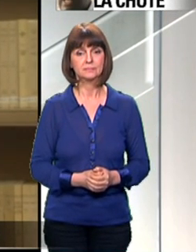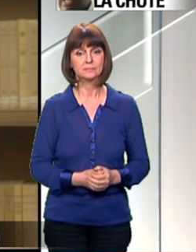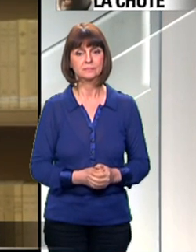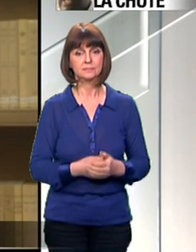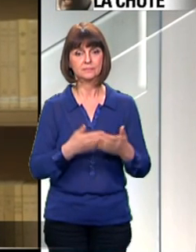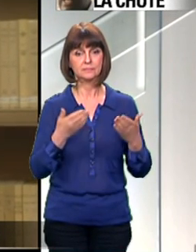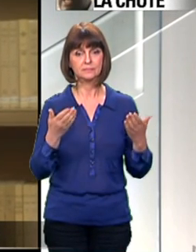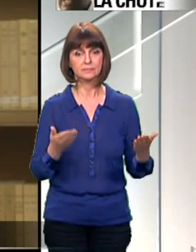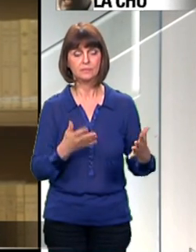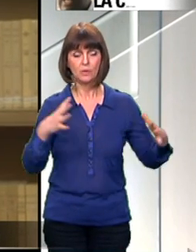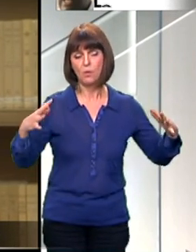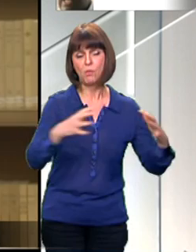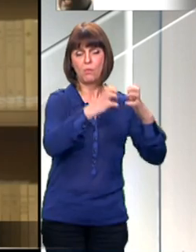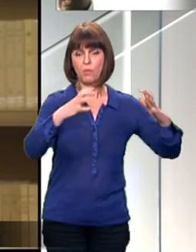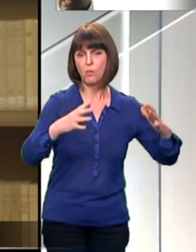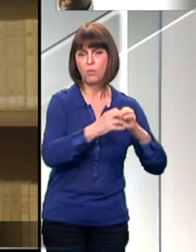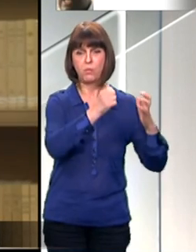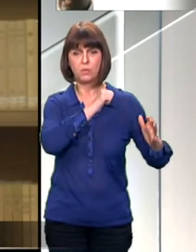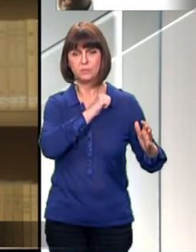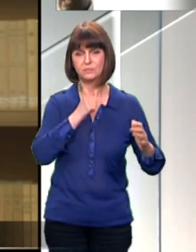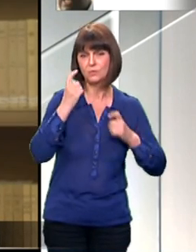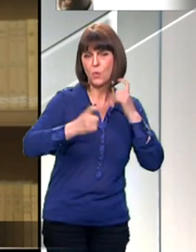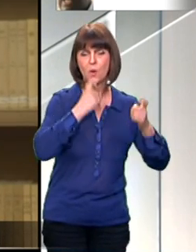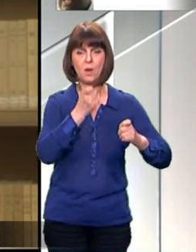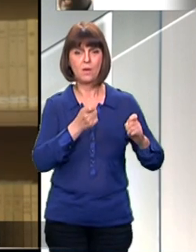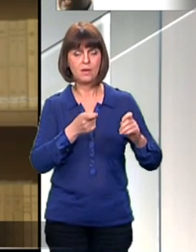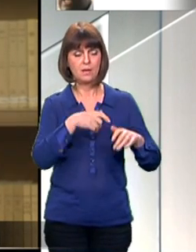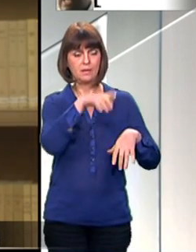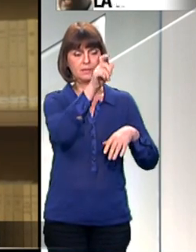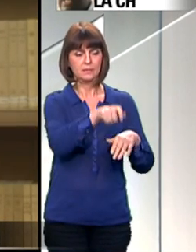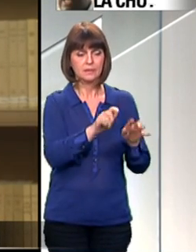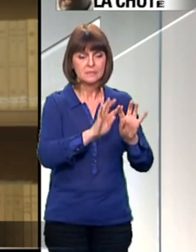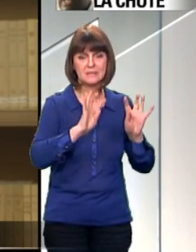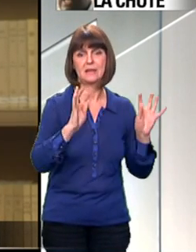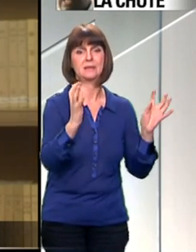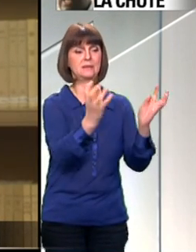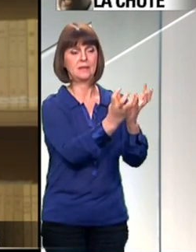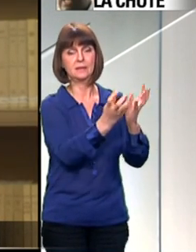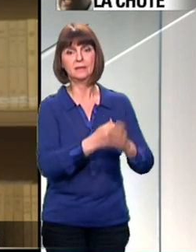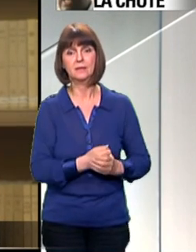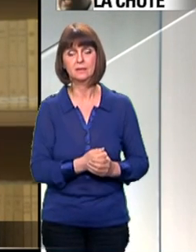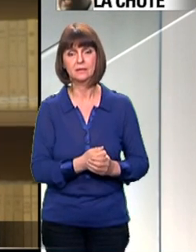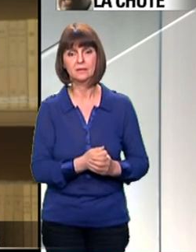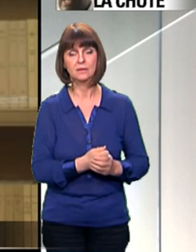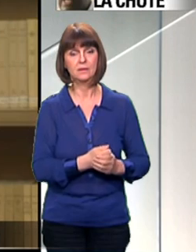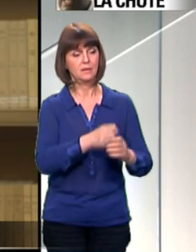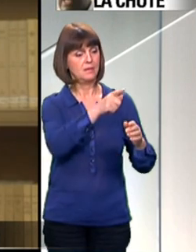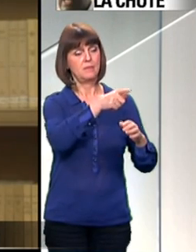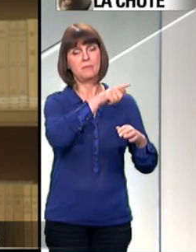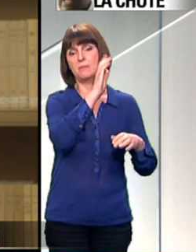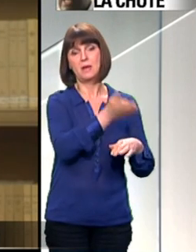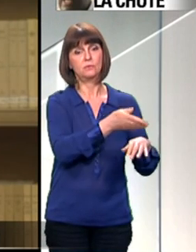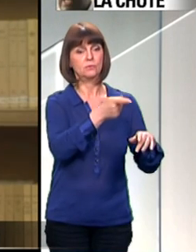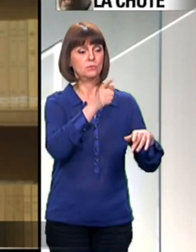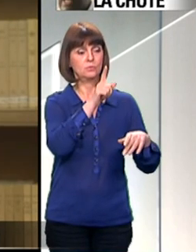Après d'âpres combats, encerclés et vaincus, M. Gbagbo et